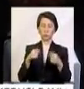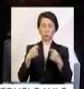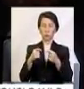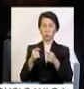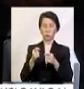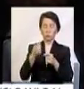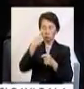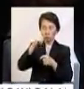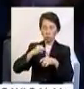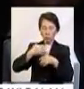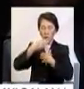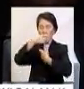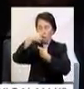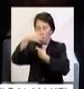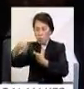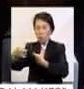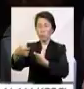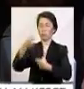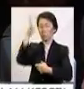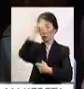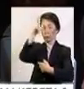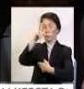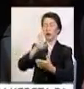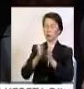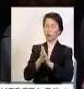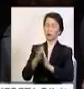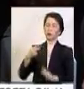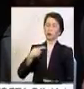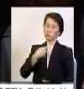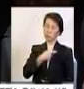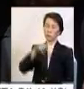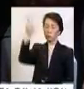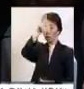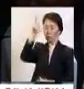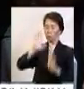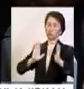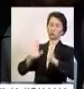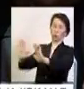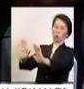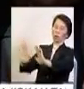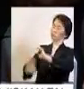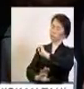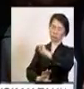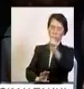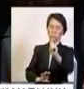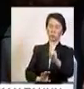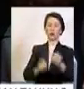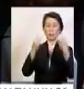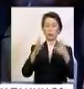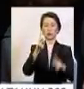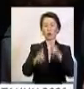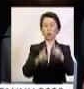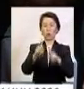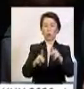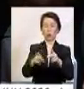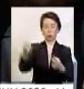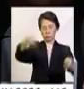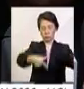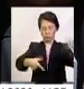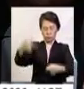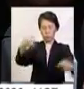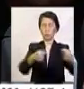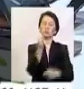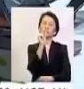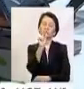influence the government. So we rejected. A lot of people donated, but really